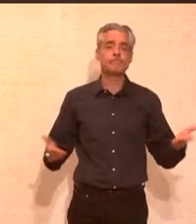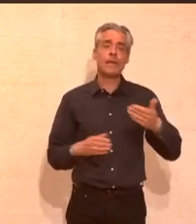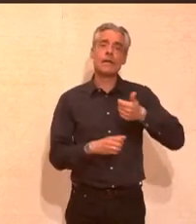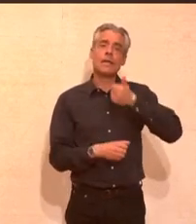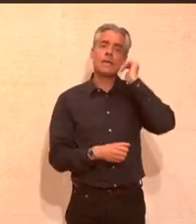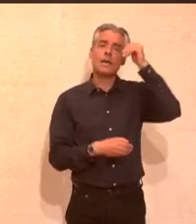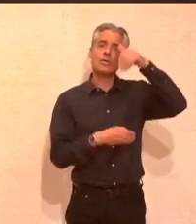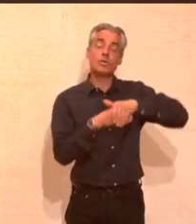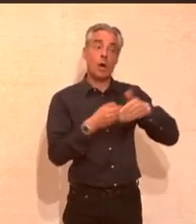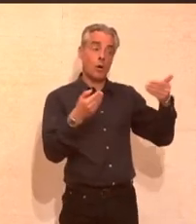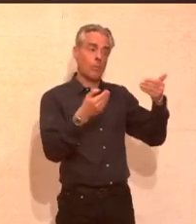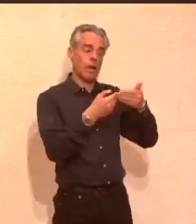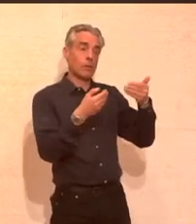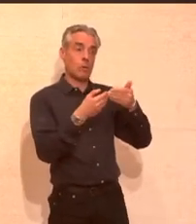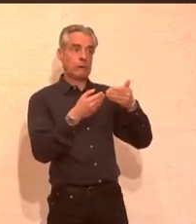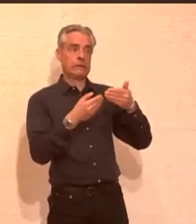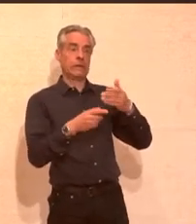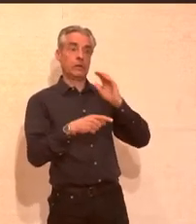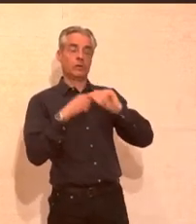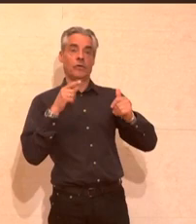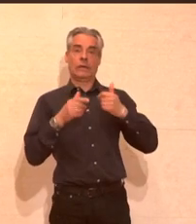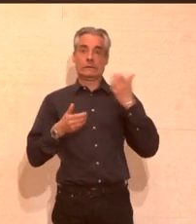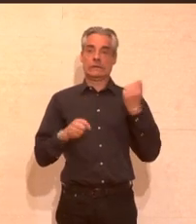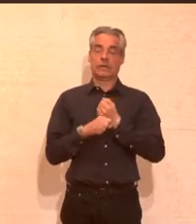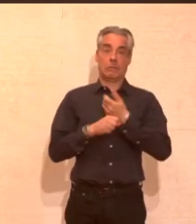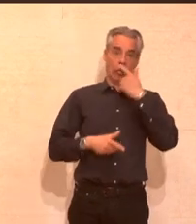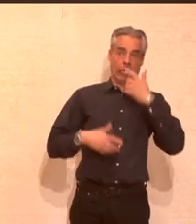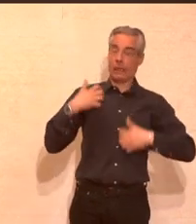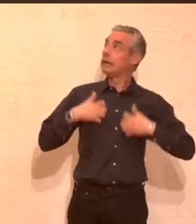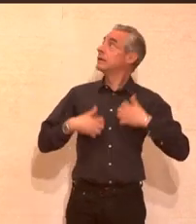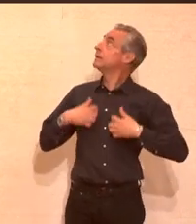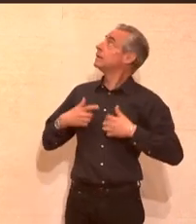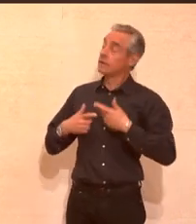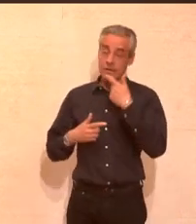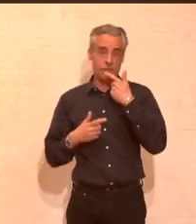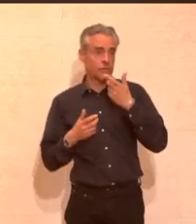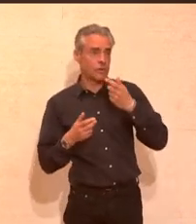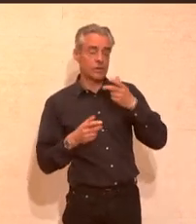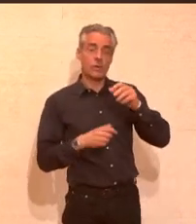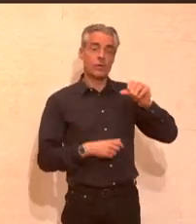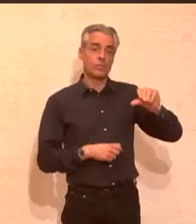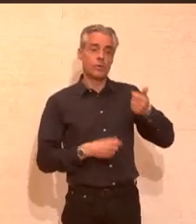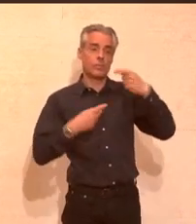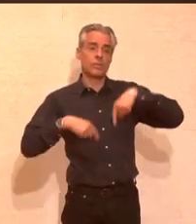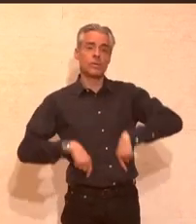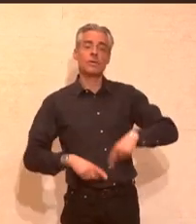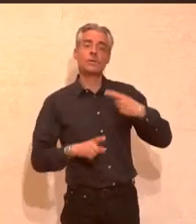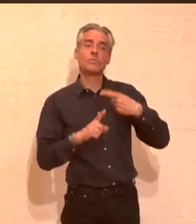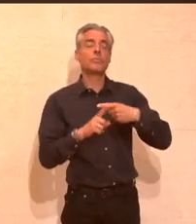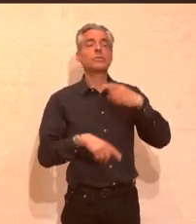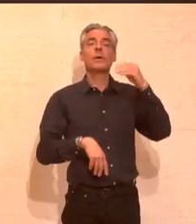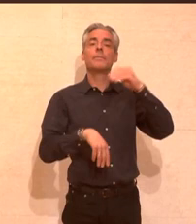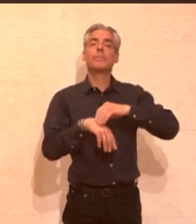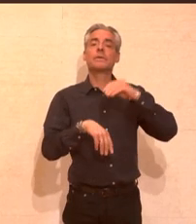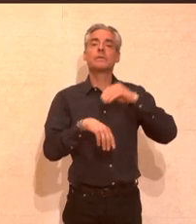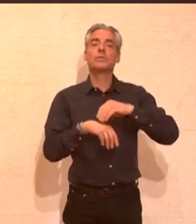soir, on m'a demandé un exercice que je n'aime pas beaucoup, c'est-à-dire de me substituer à la fois au ministre et au président du Conseil supérieur